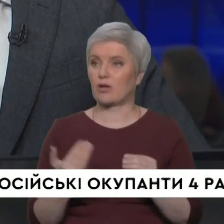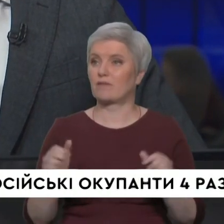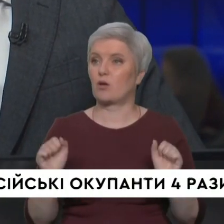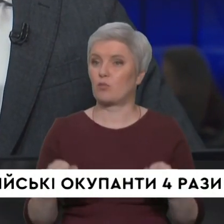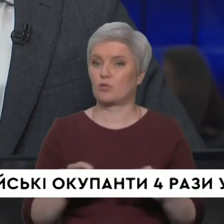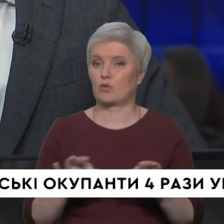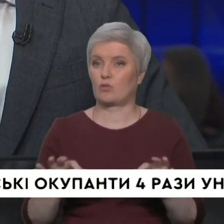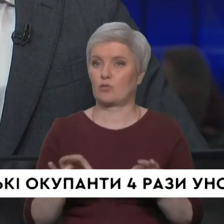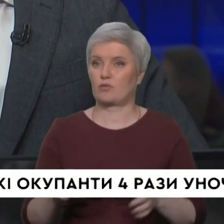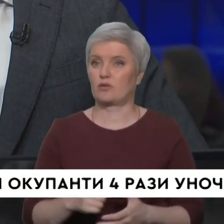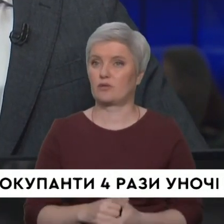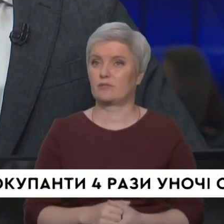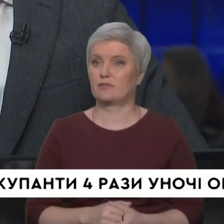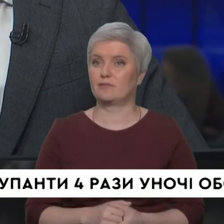розповісти?